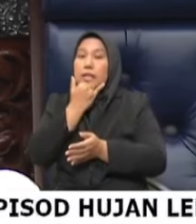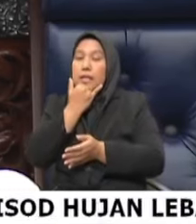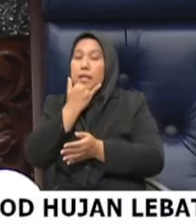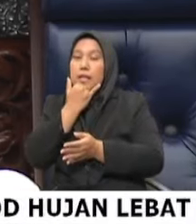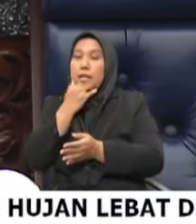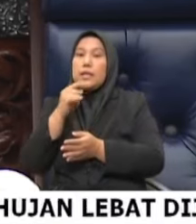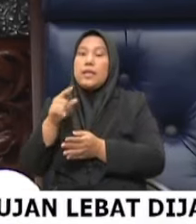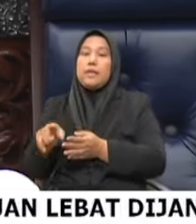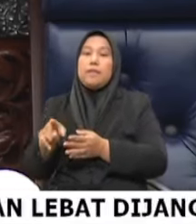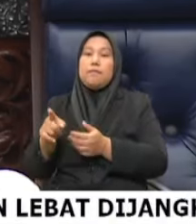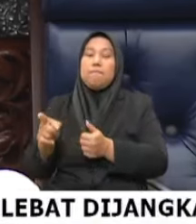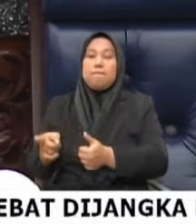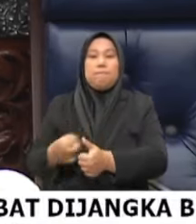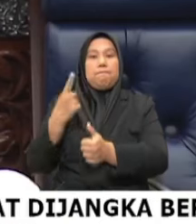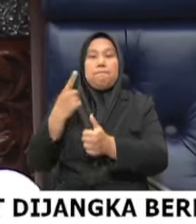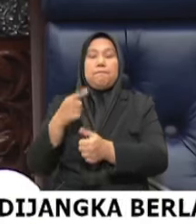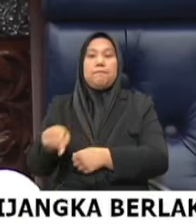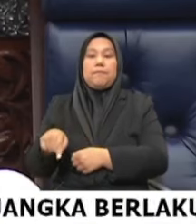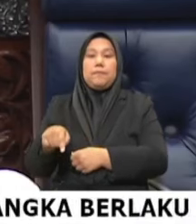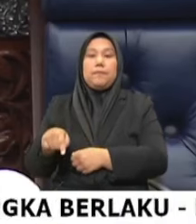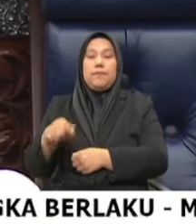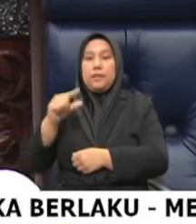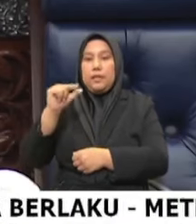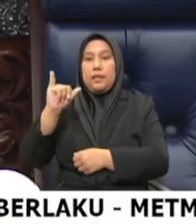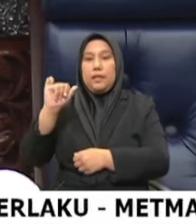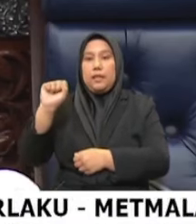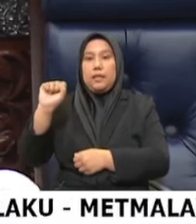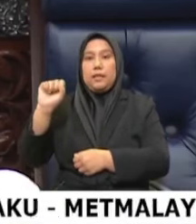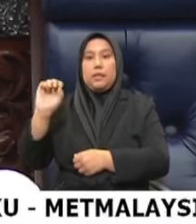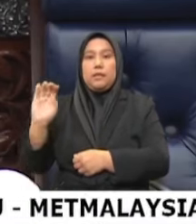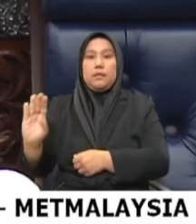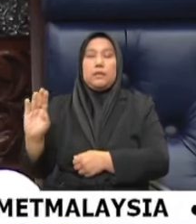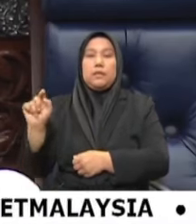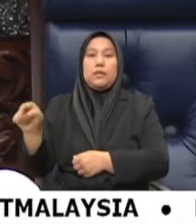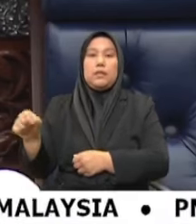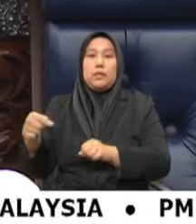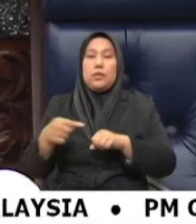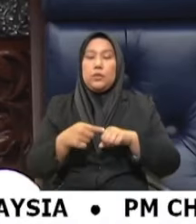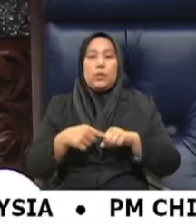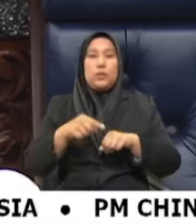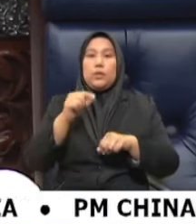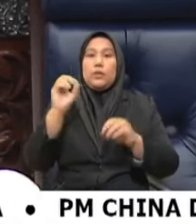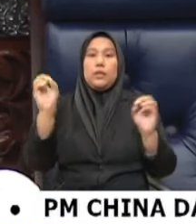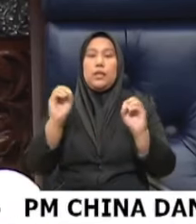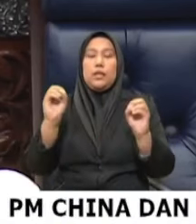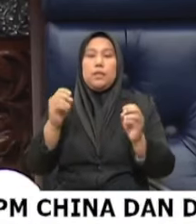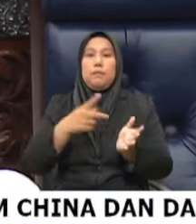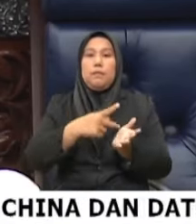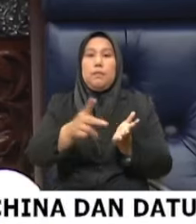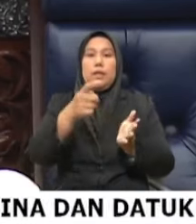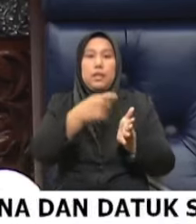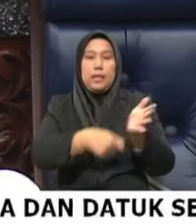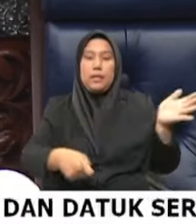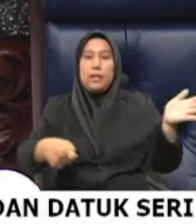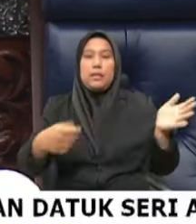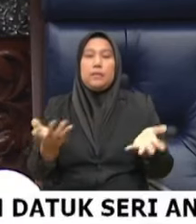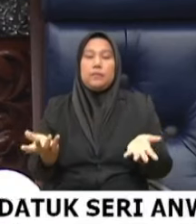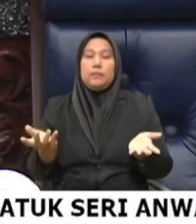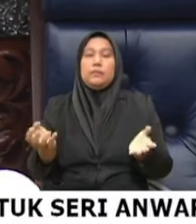Yang kedua, sebagai sebuah syarikat, JSB dituduh konon tak bayar income tax dan sebagainya. Hingga setakat ini tidak ada satu pun tuduhan ke